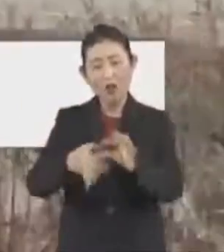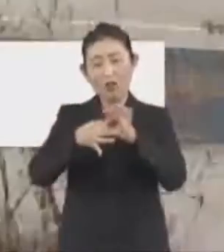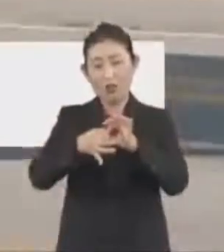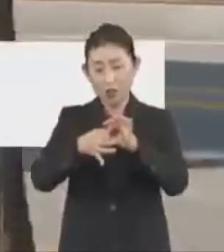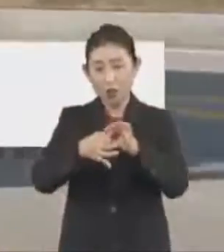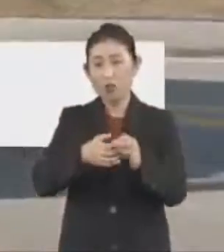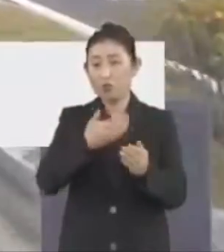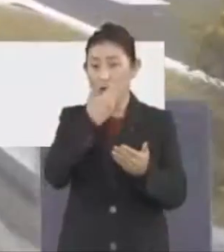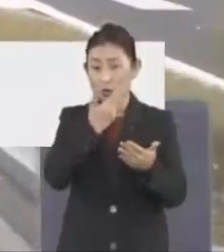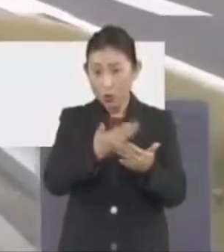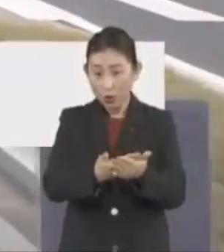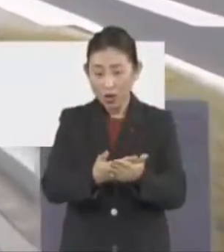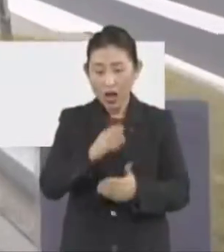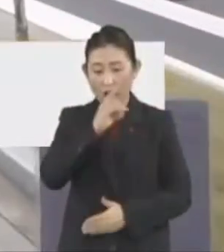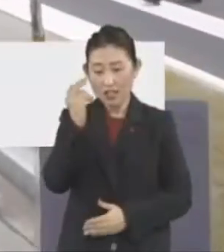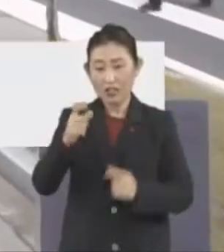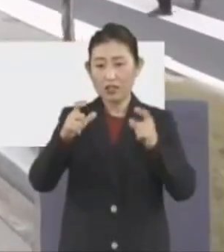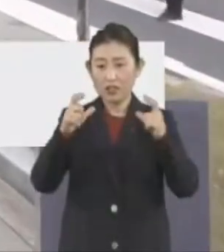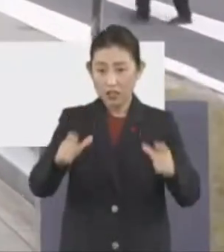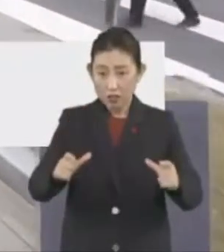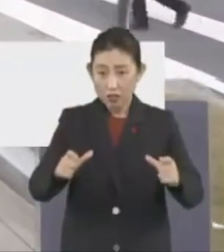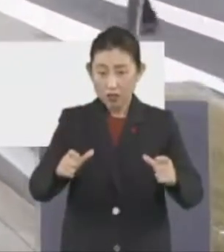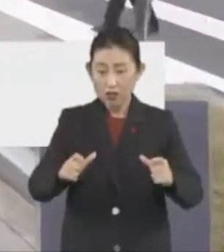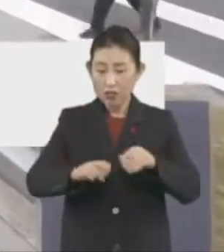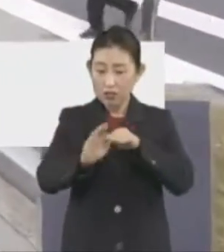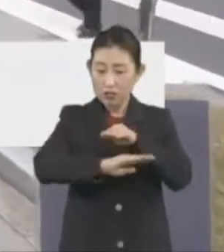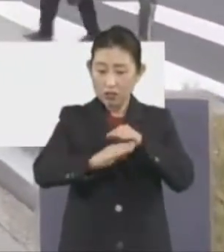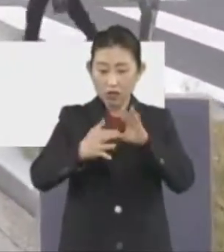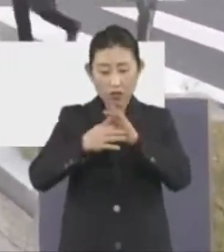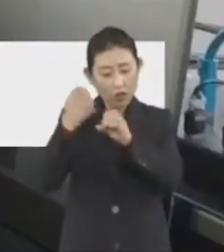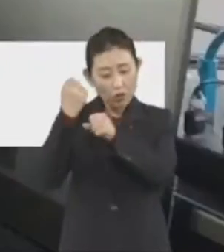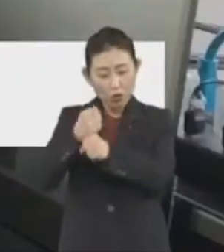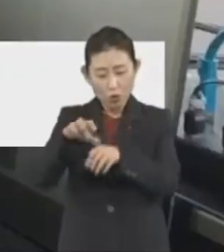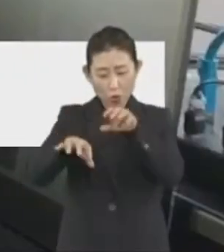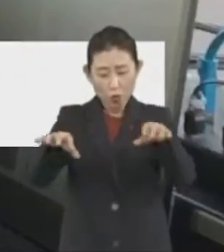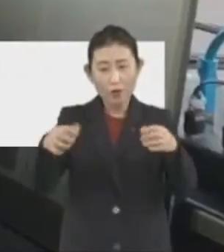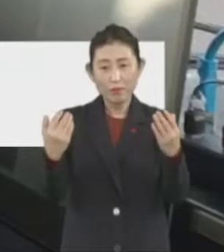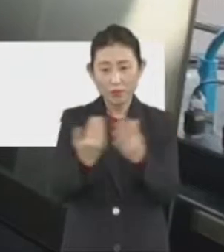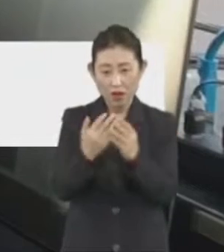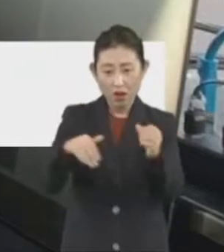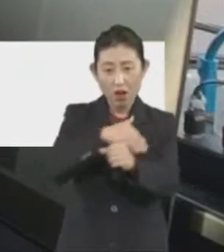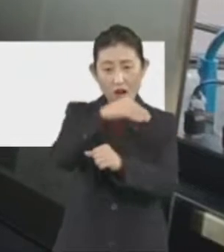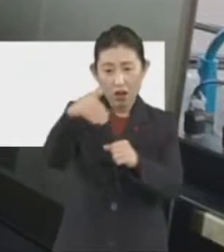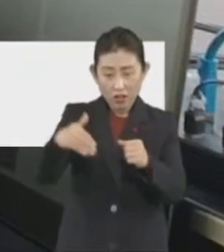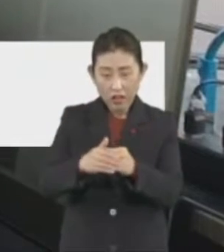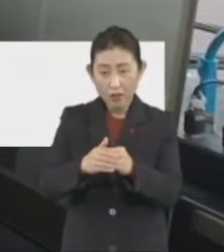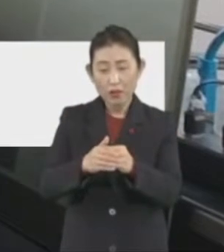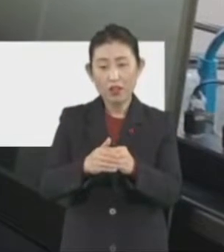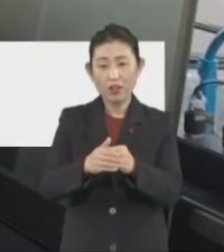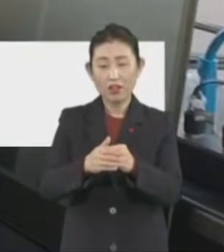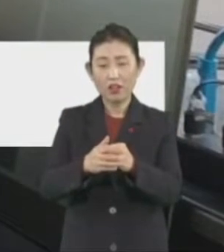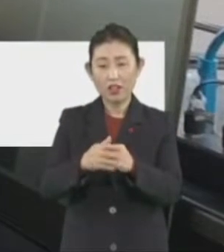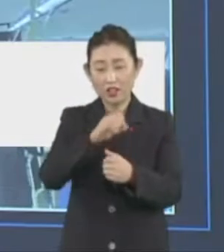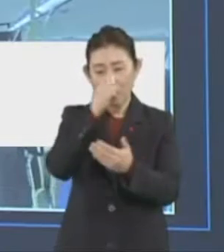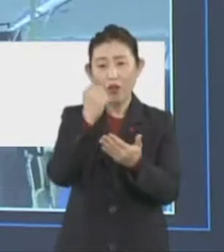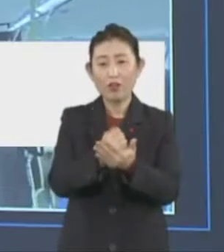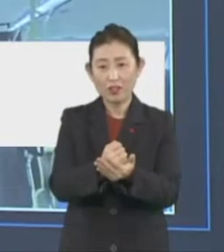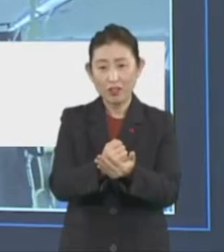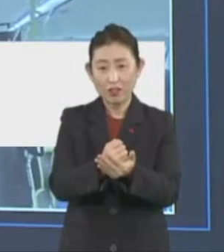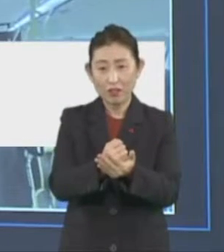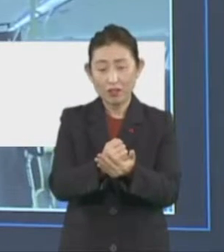점에서 아산 지역은 미래차 연관 기업과 연구시설의 집적도가 높아 미래차 연구를 전담할 R&D 캠퍼스가 입지하면